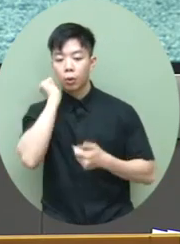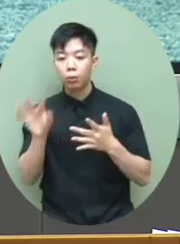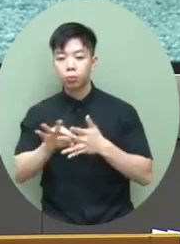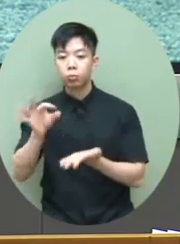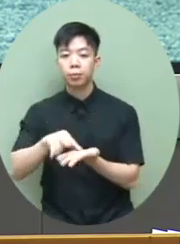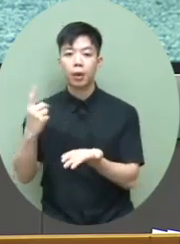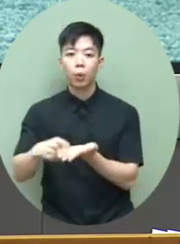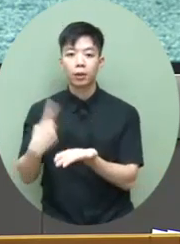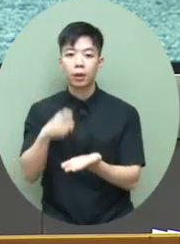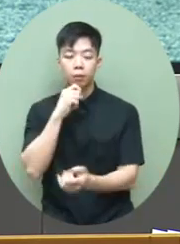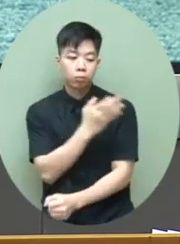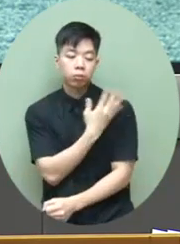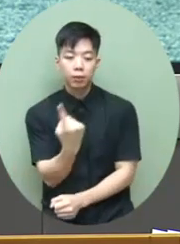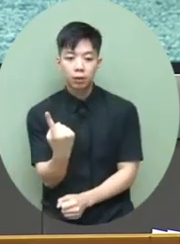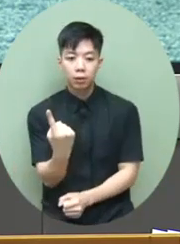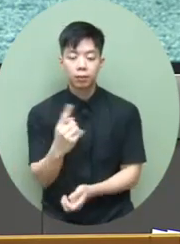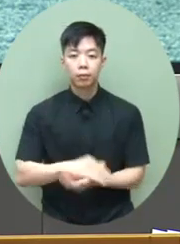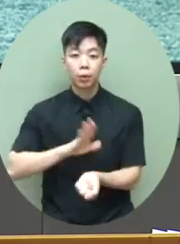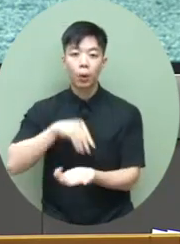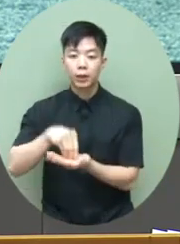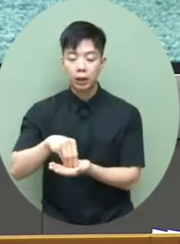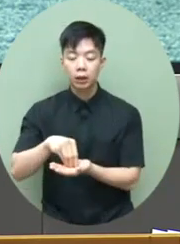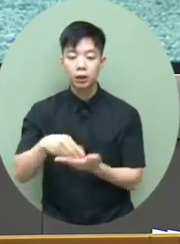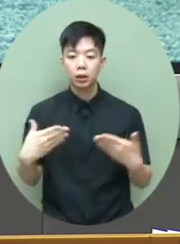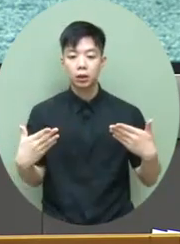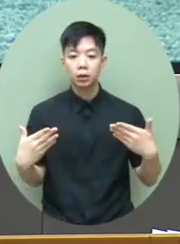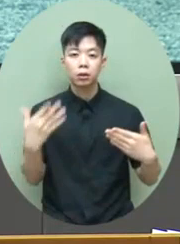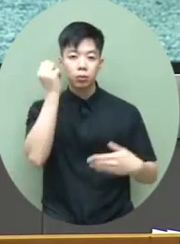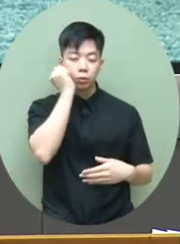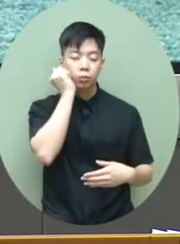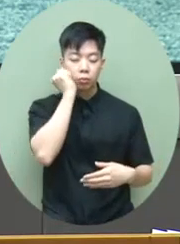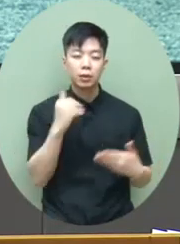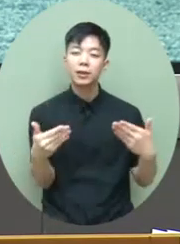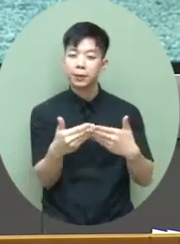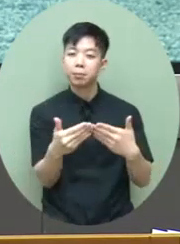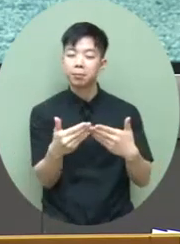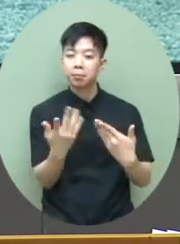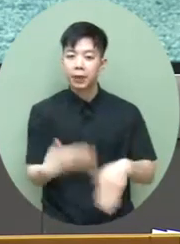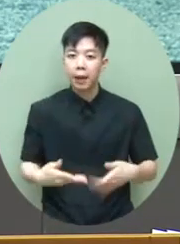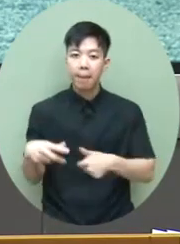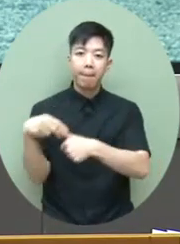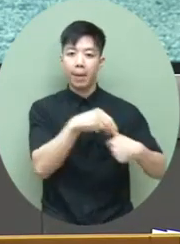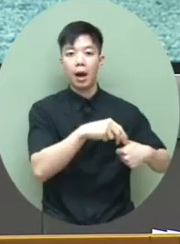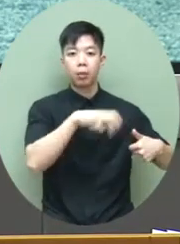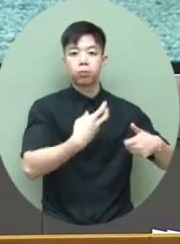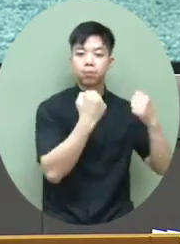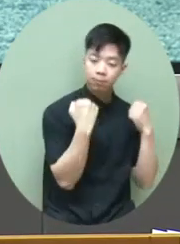係有一個職員啦，咁有8個。老人家是需要接受隔離的。